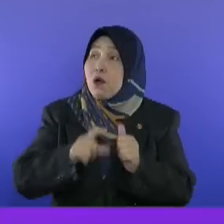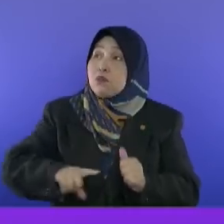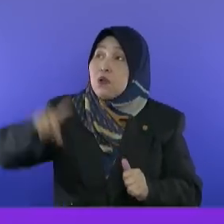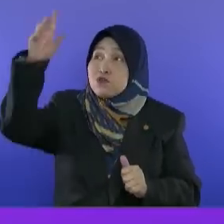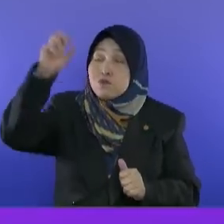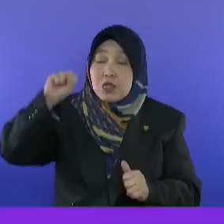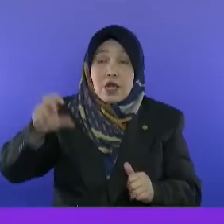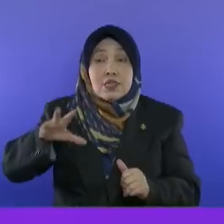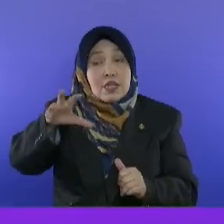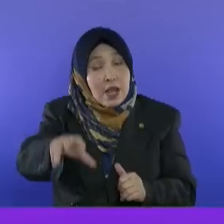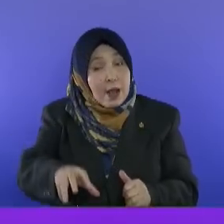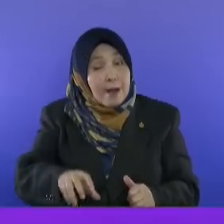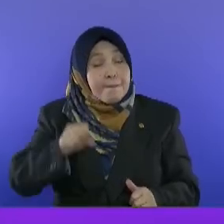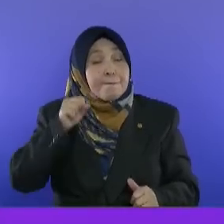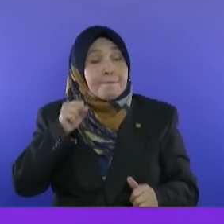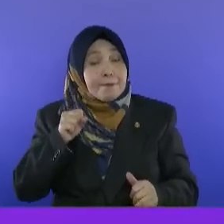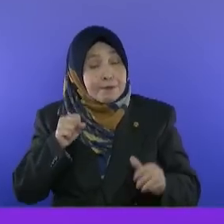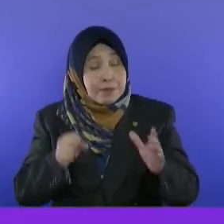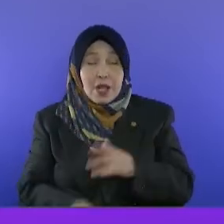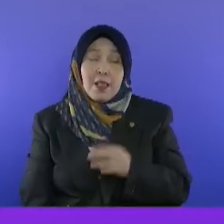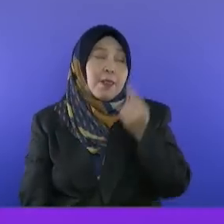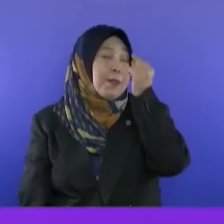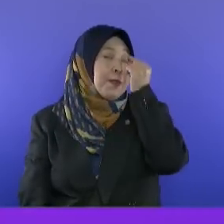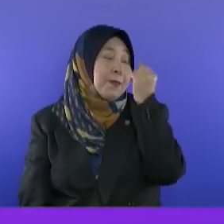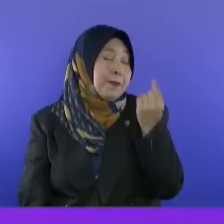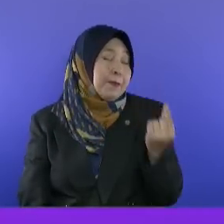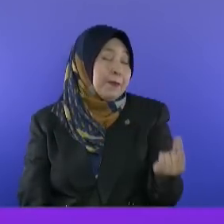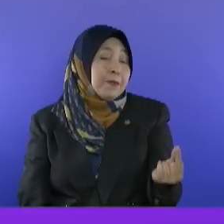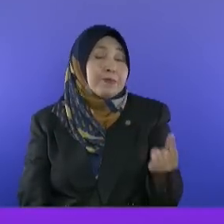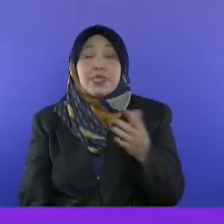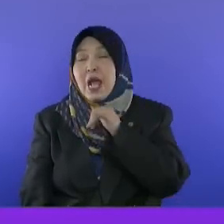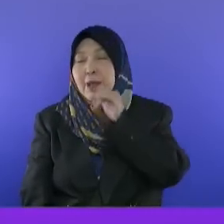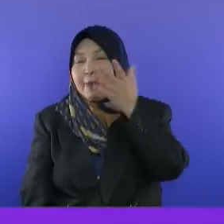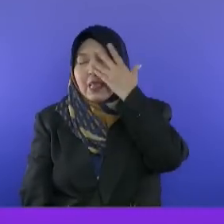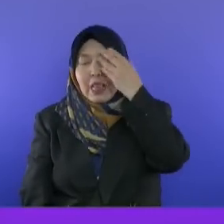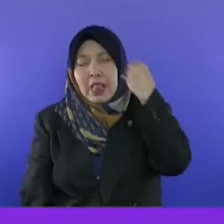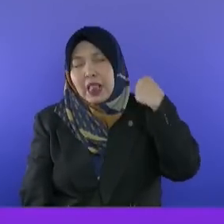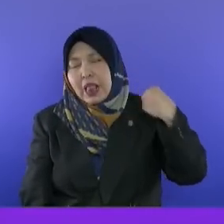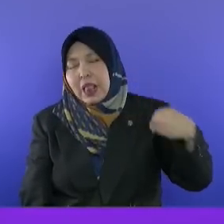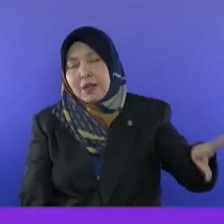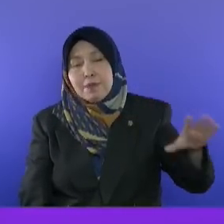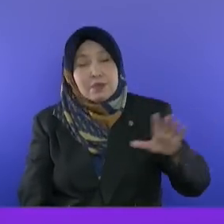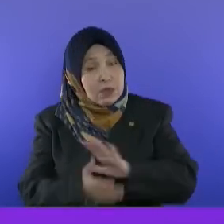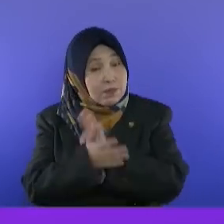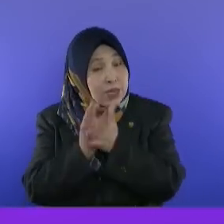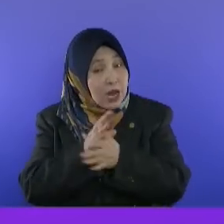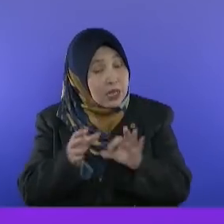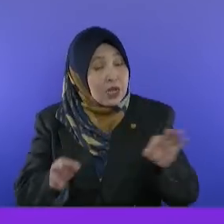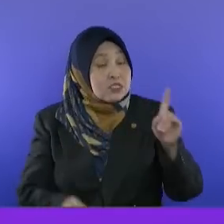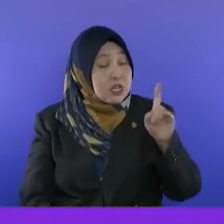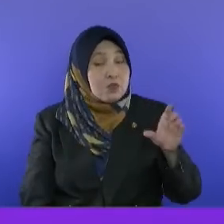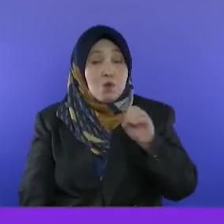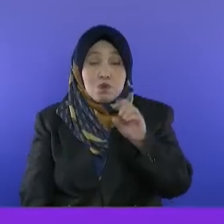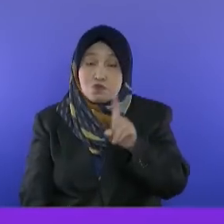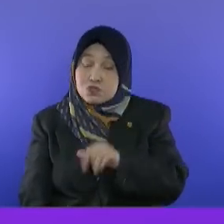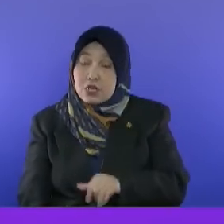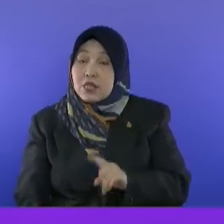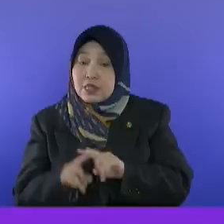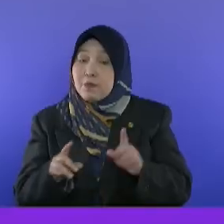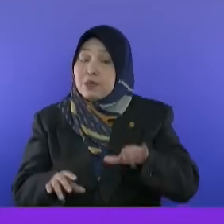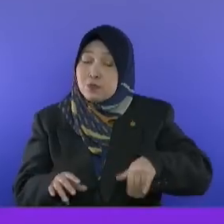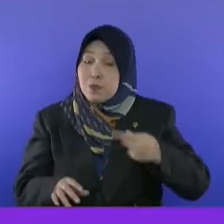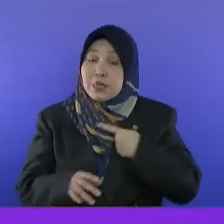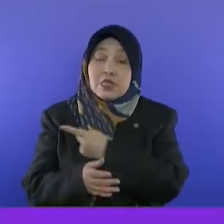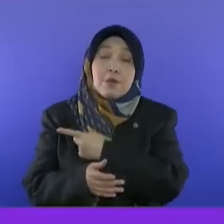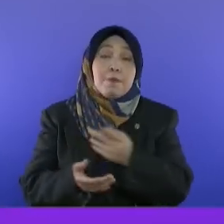diambil enteng misalnya ataupun tidak diindahkan ayat 101 menceritakan lagi tersebut Namun Sebelum